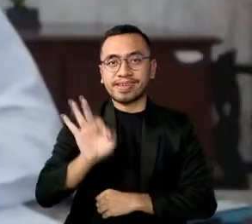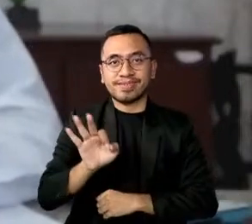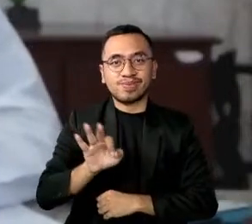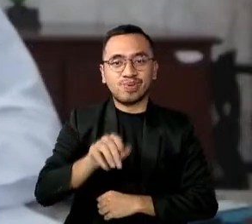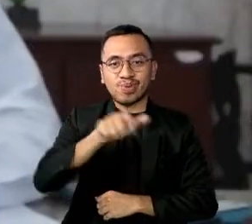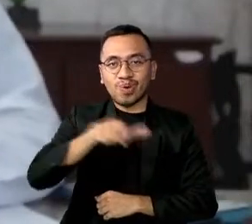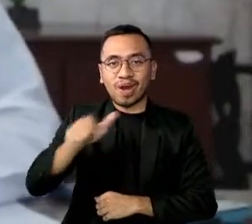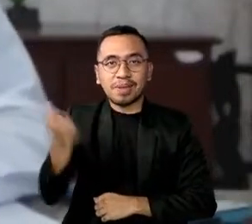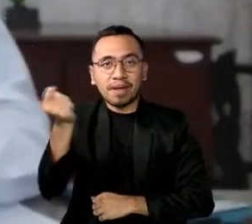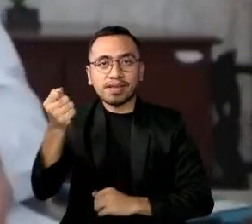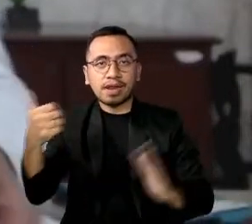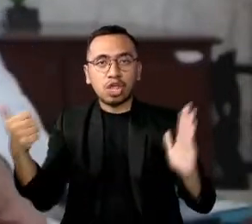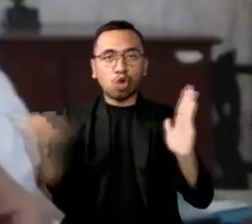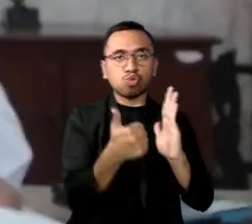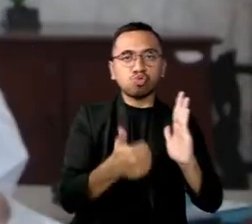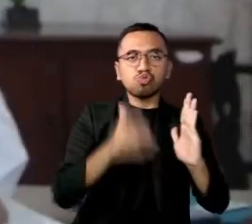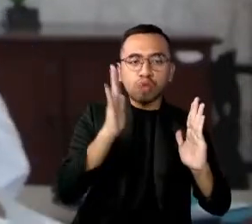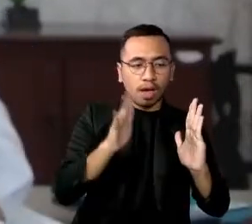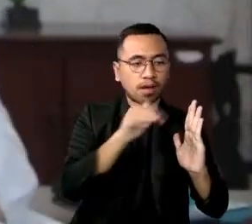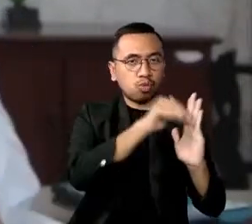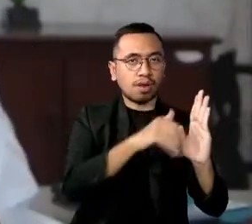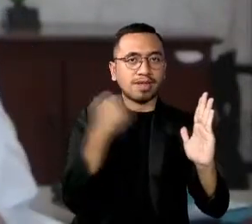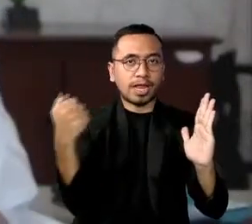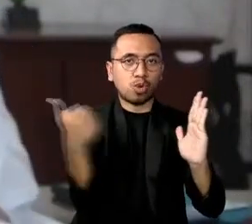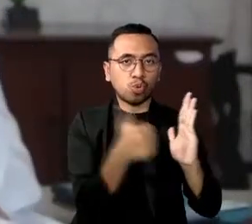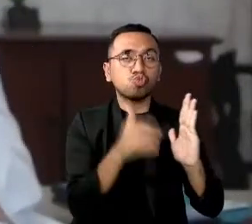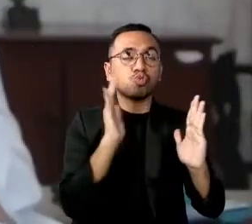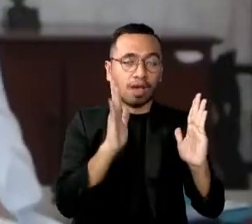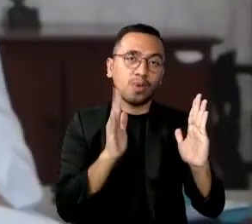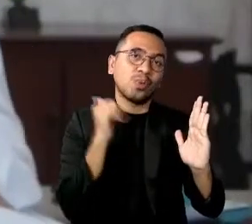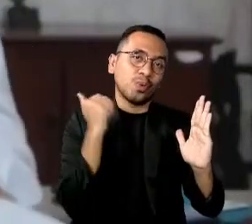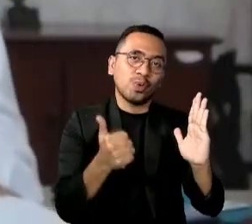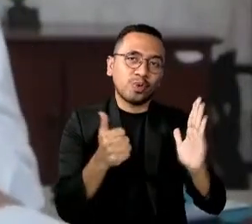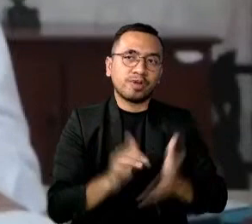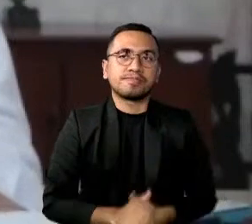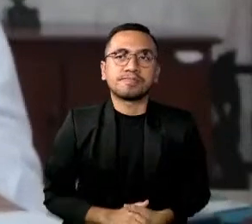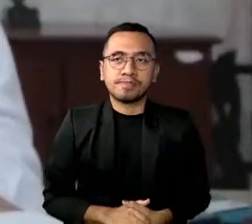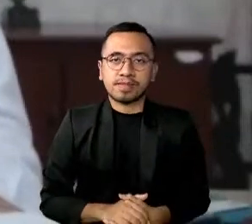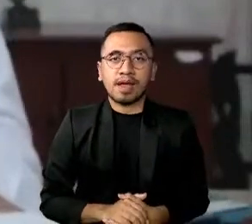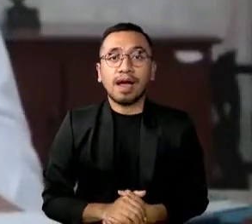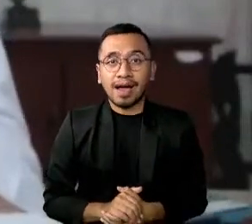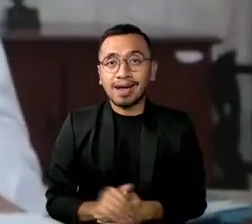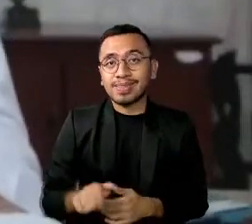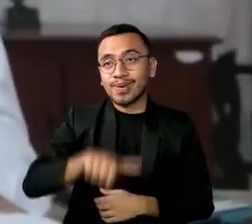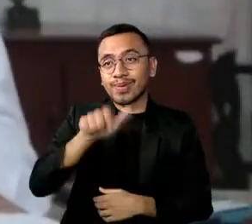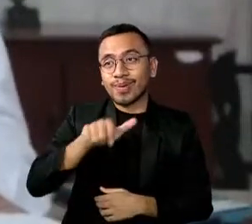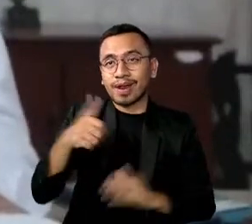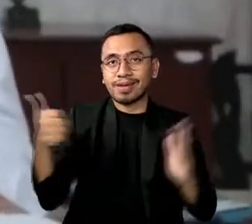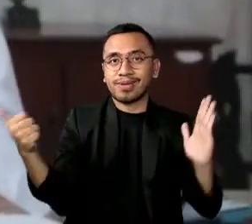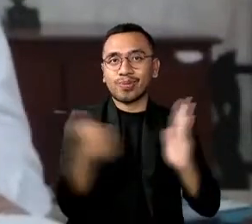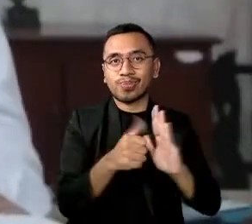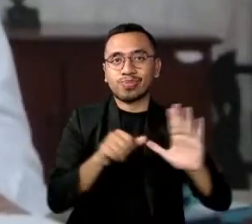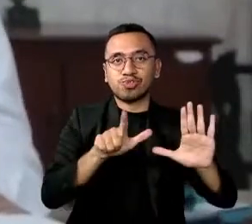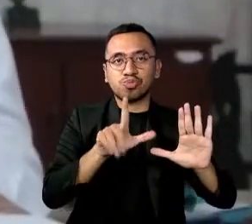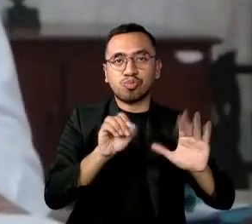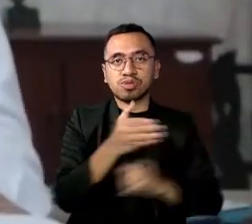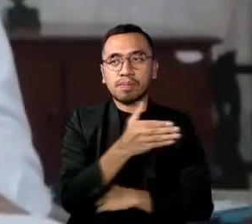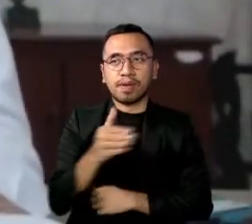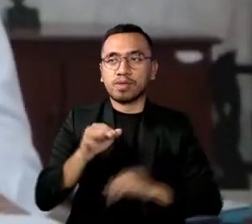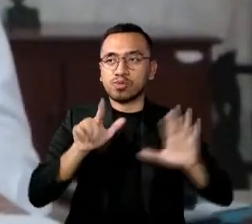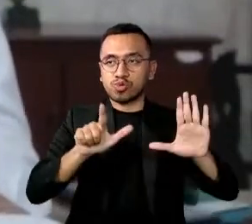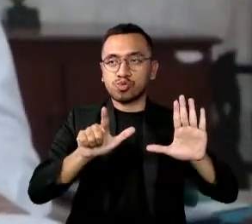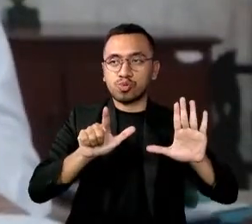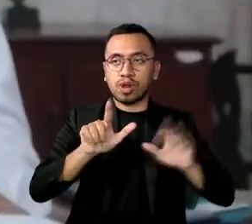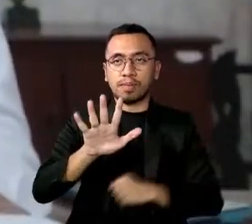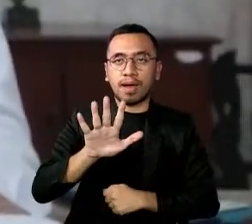masih perlu kita lakukan penegakan tetapi dengan tingkat kedisiplinan yang hanya 70-75 persen faktanya